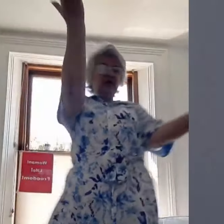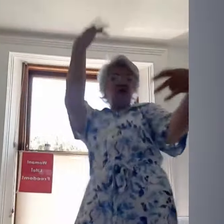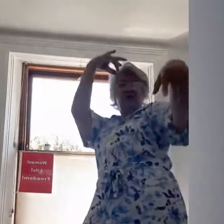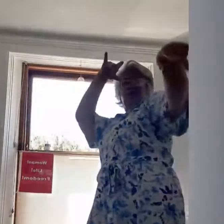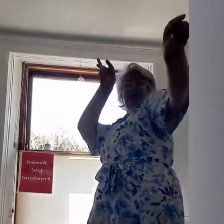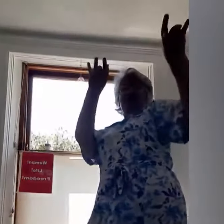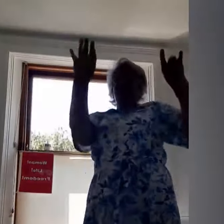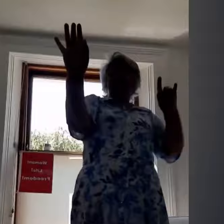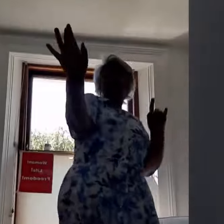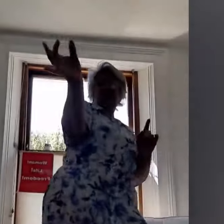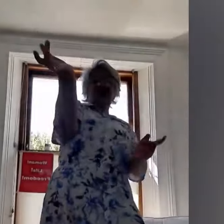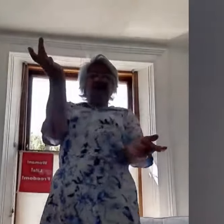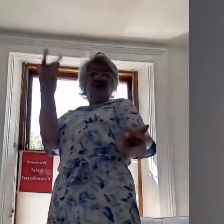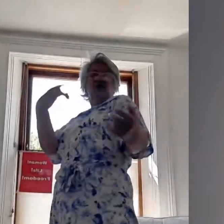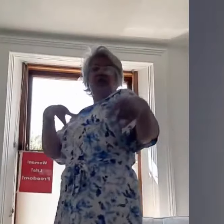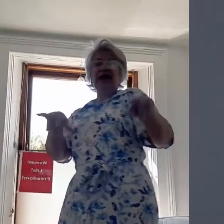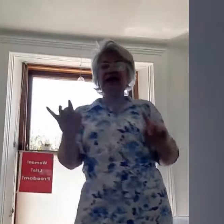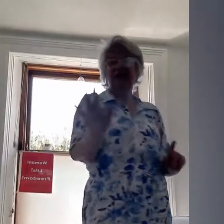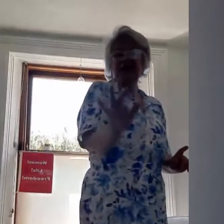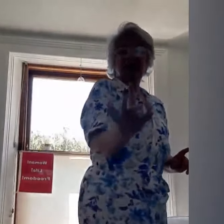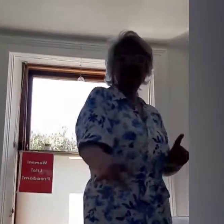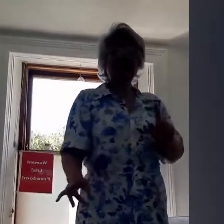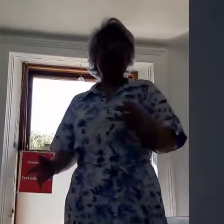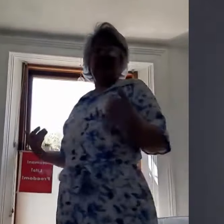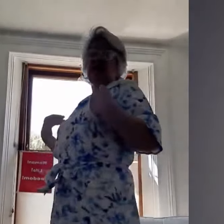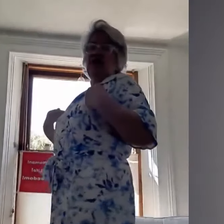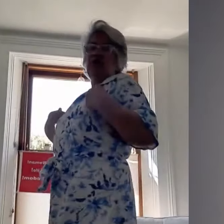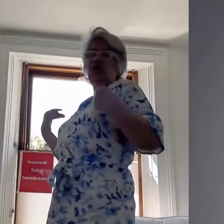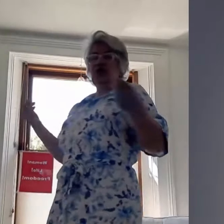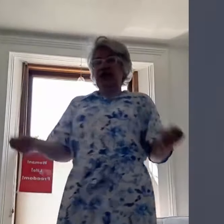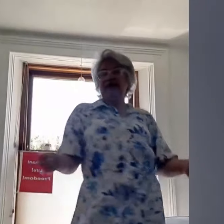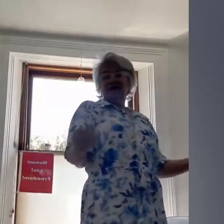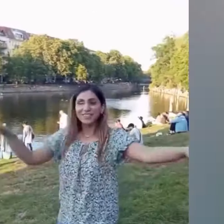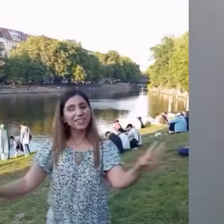η γυναίκα που έχασε τα 6 αδέλφια της και το γαμπρό της από το καθεστώς Ραϊσί.